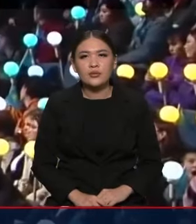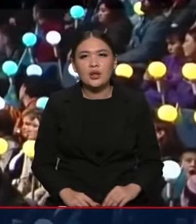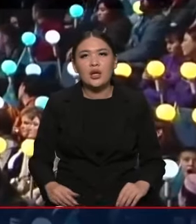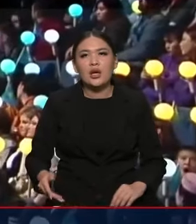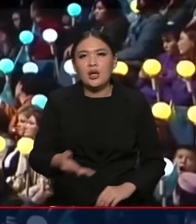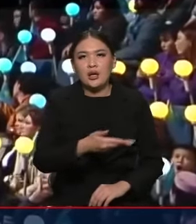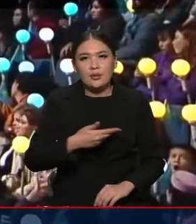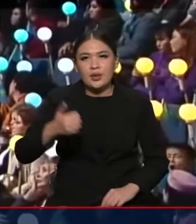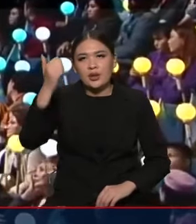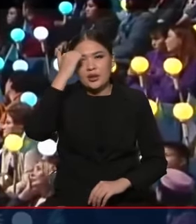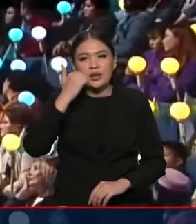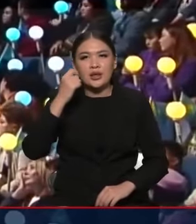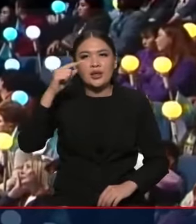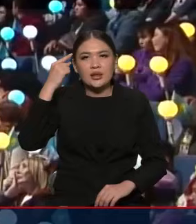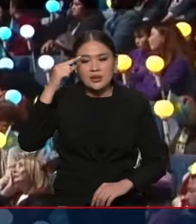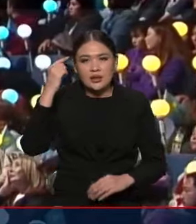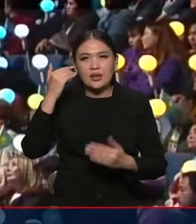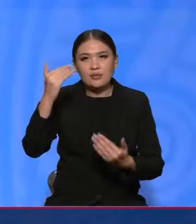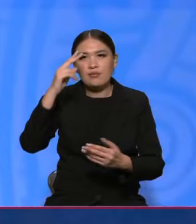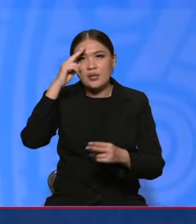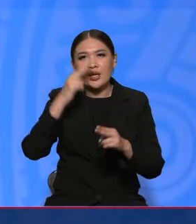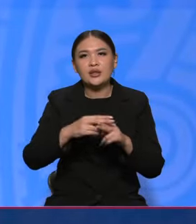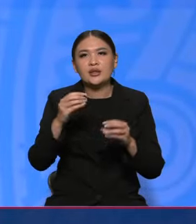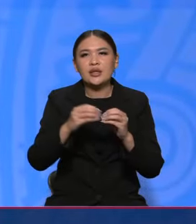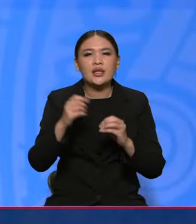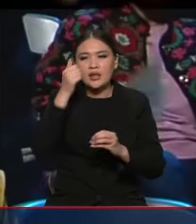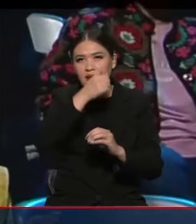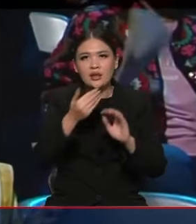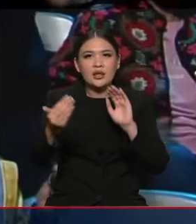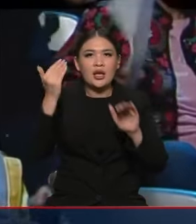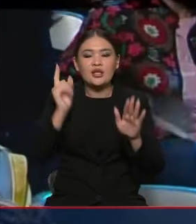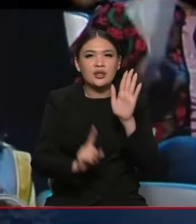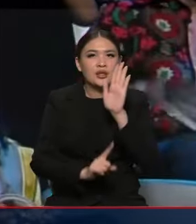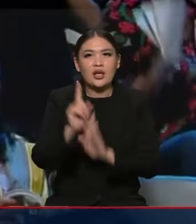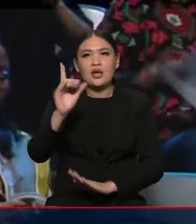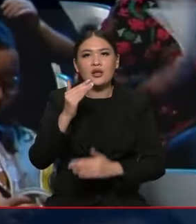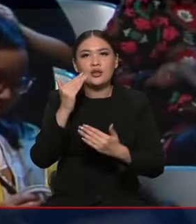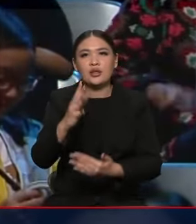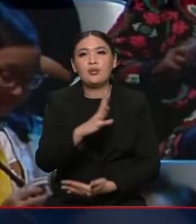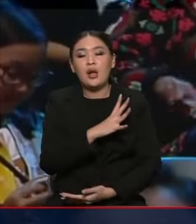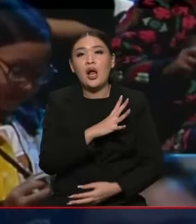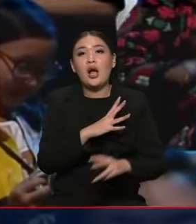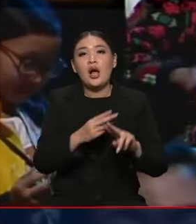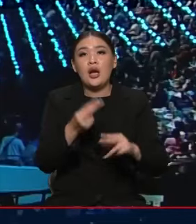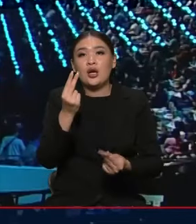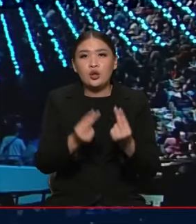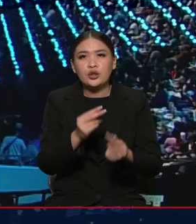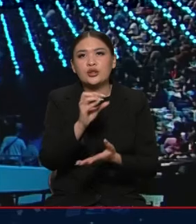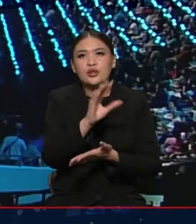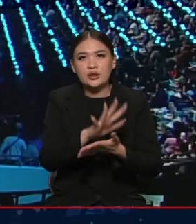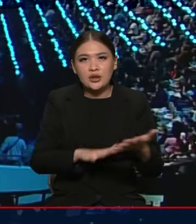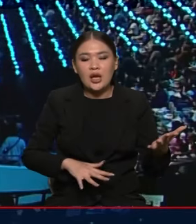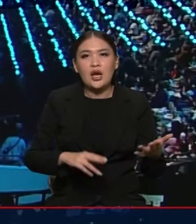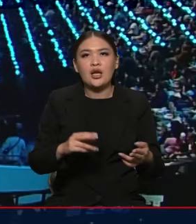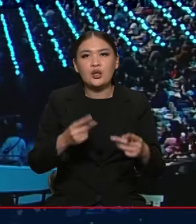Мы благодарны кыргызским братьям, которые 10 лет назад впервые организовали данные состязания. Эти игры продвигают кочевую цивилизацию